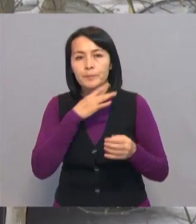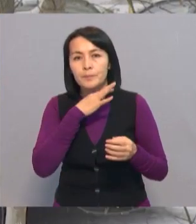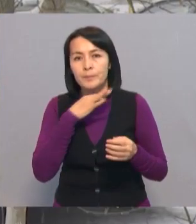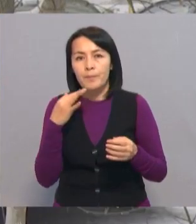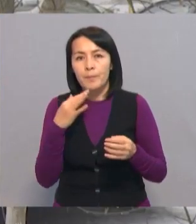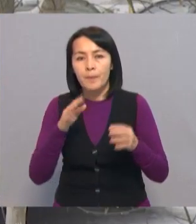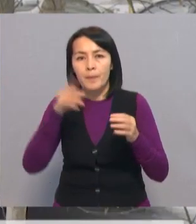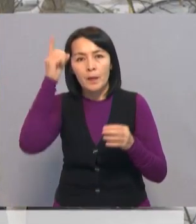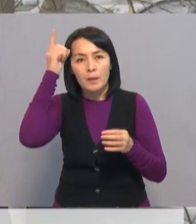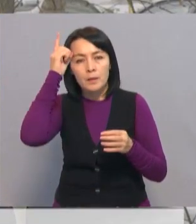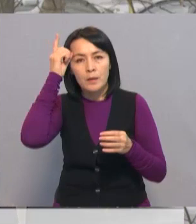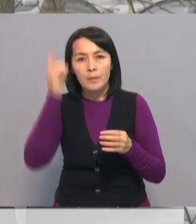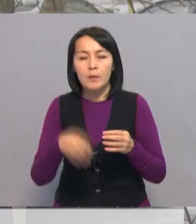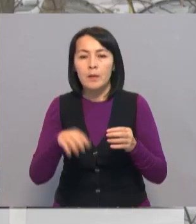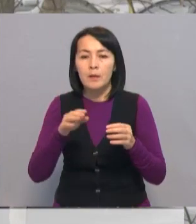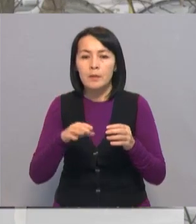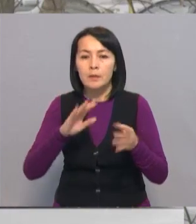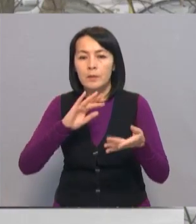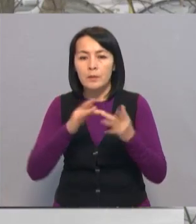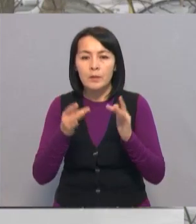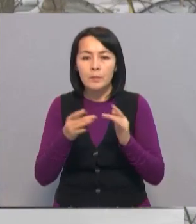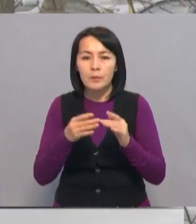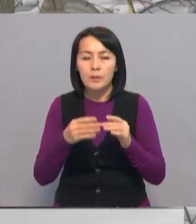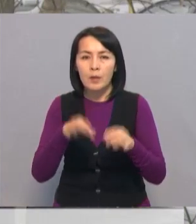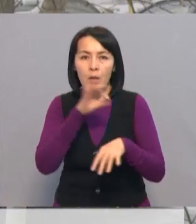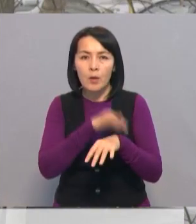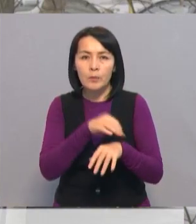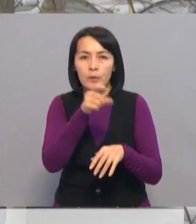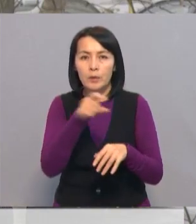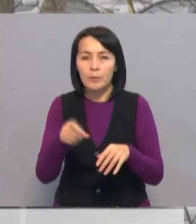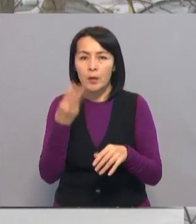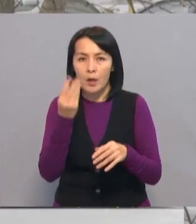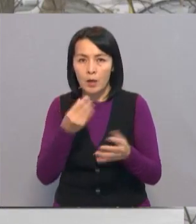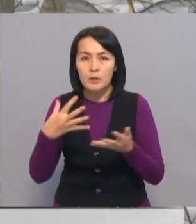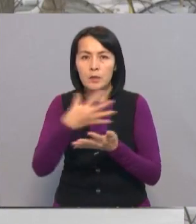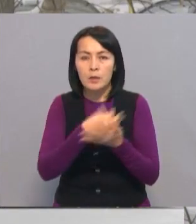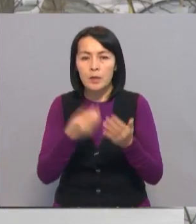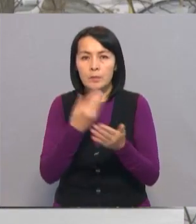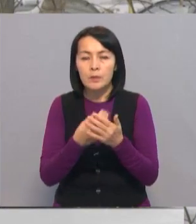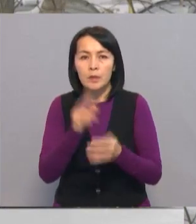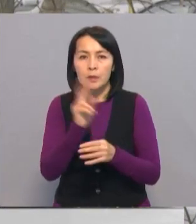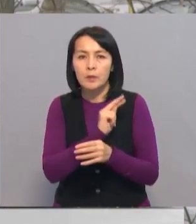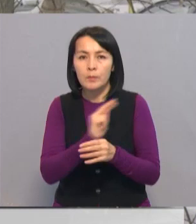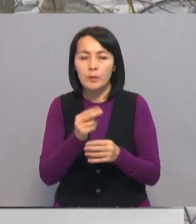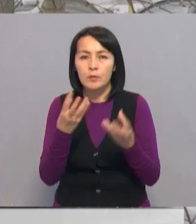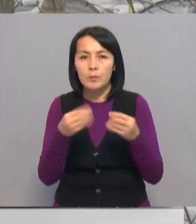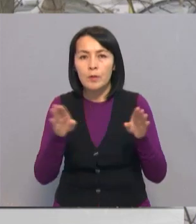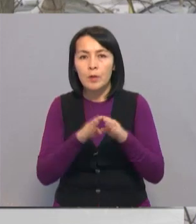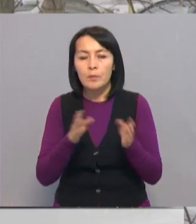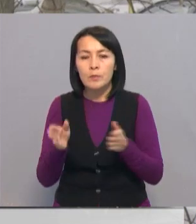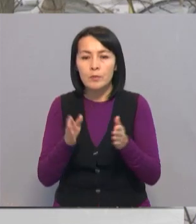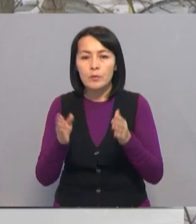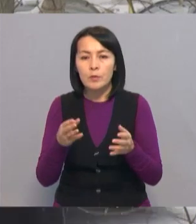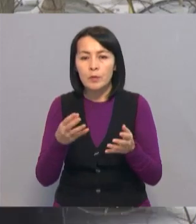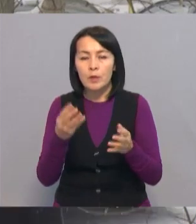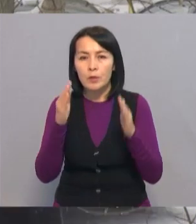деген Instagram паракчаларында бир ауырып аткан адамдарга акчалар жыйнайды, мисалы эмге, сонымен катар жолго